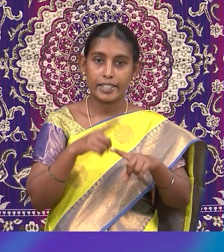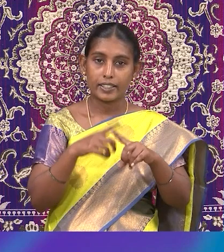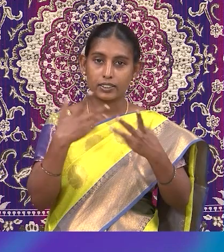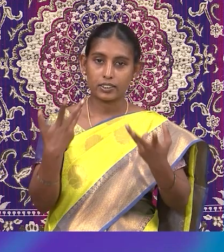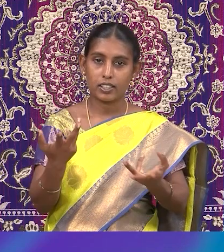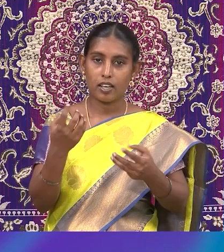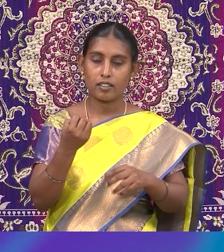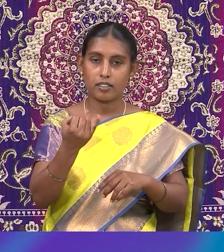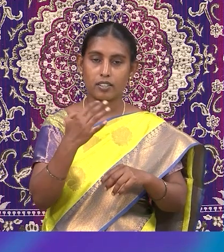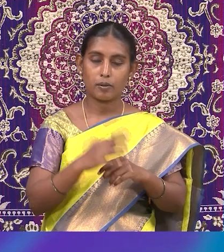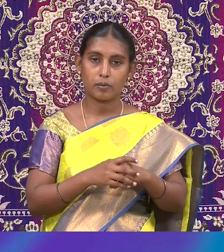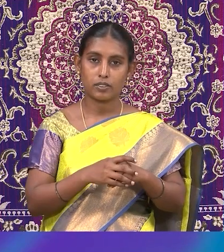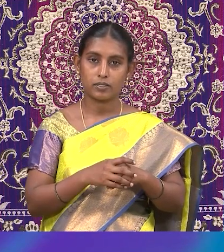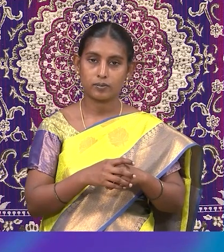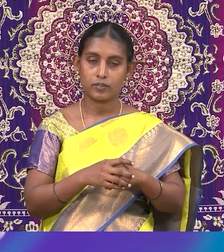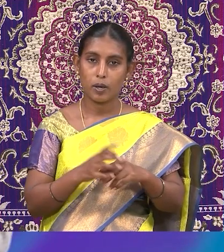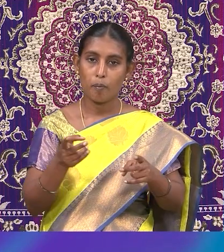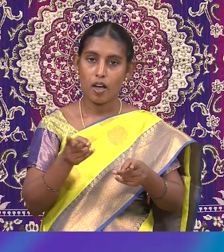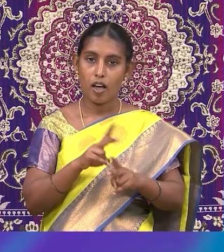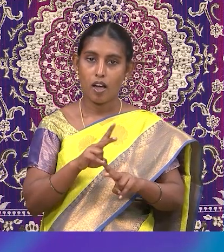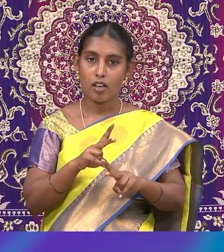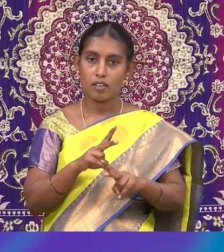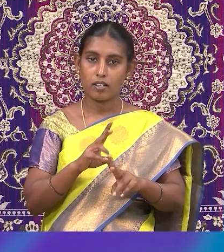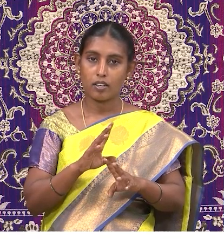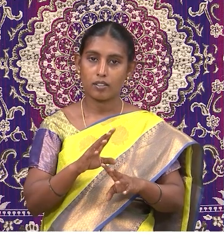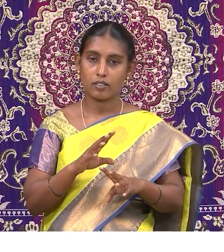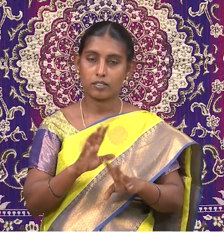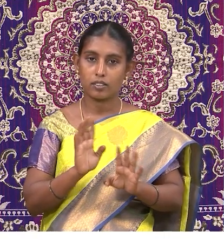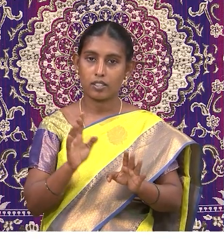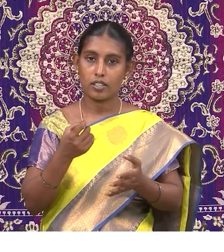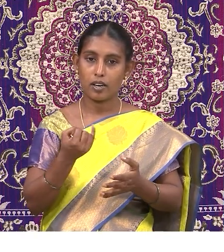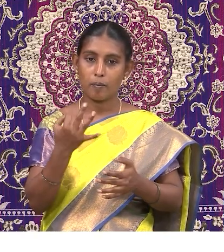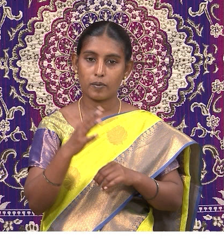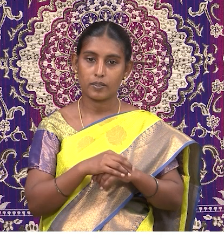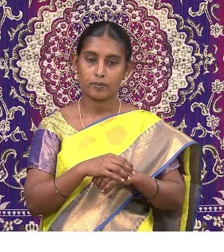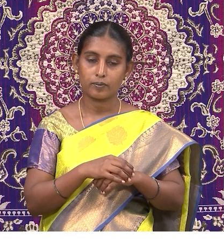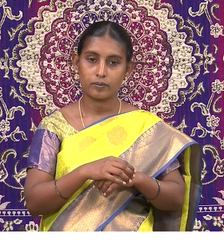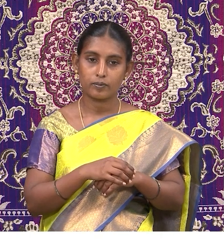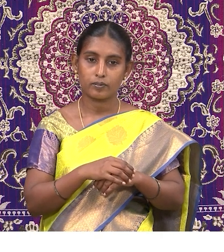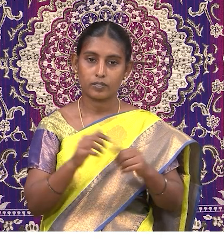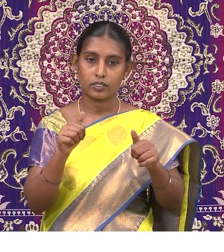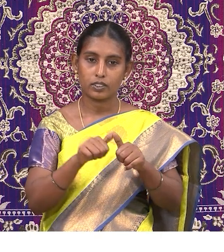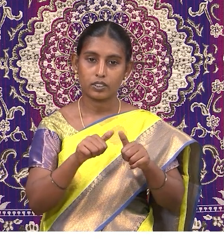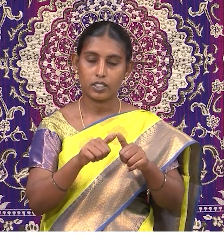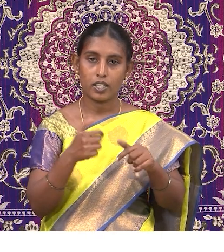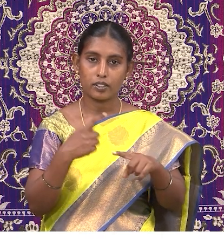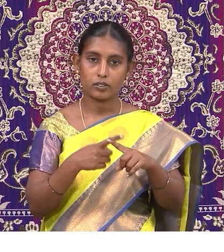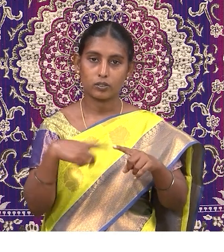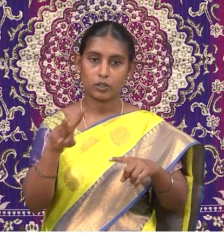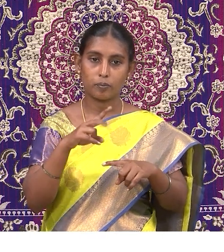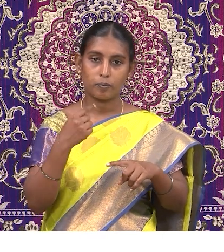உறுப்புன்னு படிச்சுட்டு வந்திருக்கலாம் நீங்கள், அதை தான் நம்ம மாறிலி உறுப்புன்னு சொல்கிறோம். அதை தான் இங்கே என்ன பண்ணுறோம், சி. ஏன்னா ஏஎக்ஸ் ஸ்கொயர் ப்ளஸ் பிஎக்ஸ் ப்ளஸ்